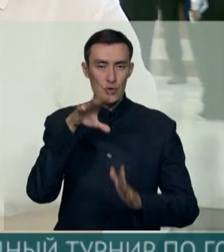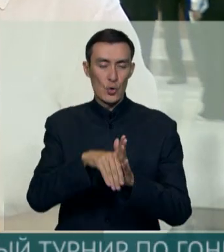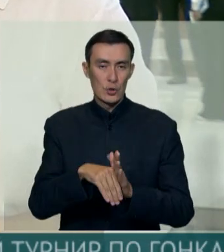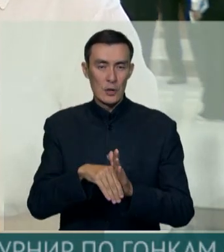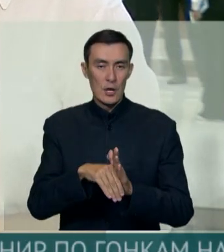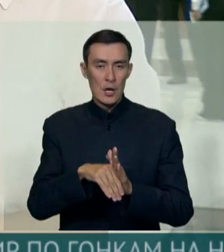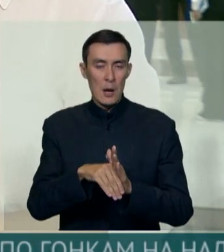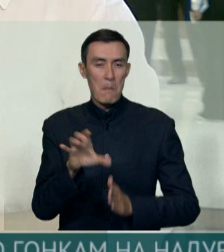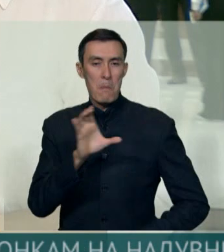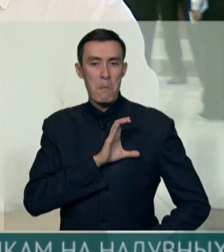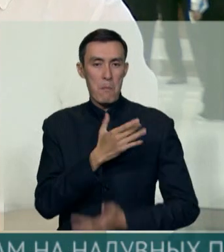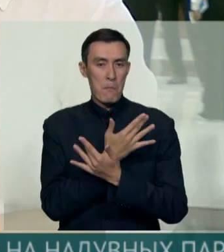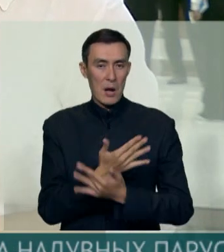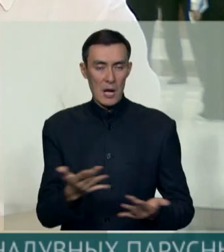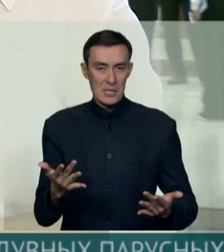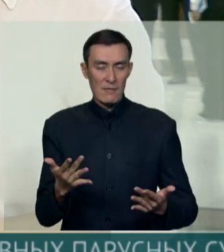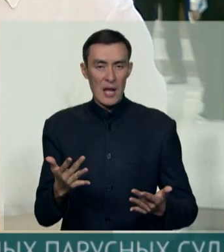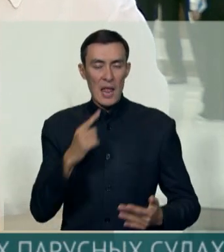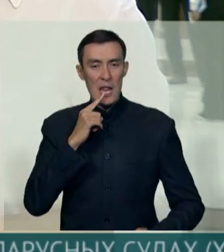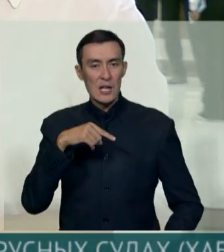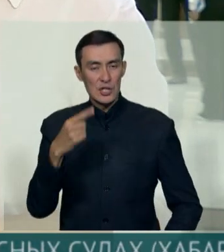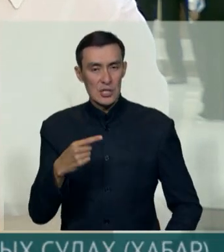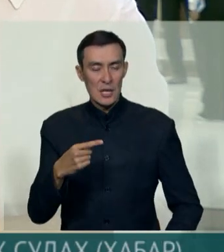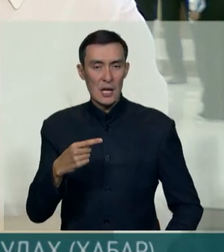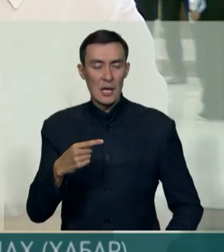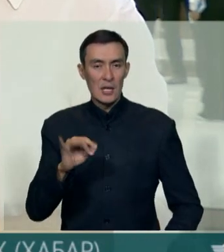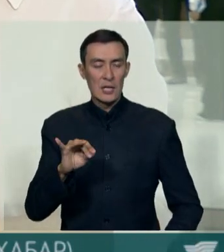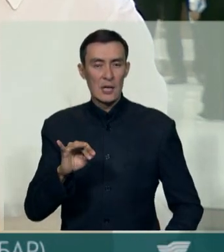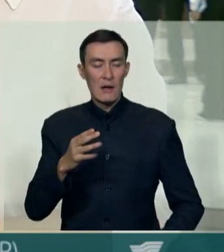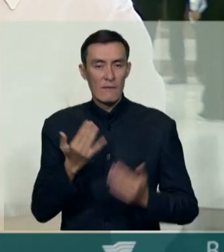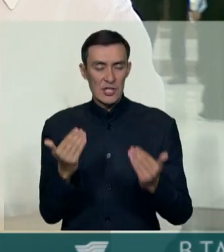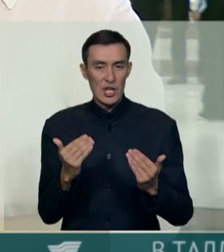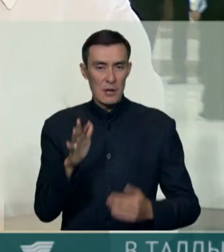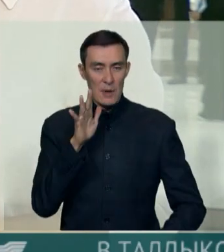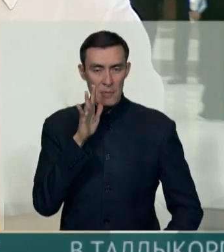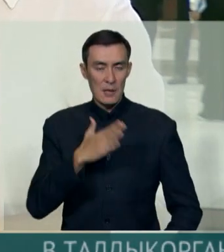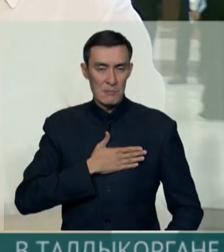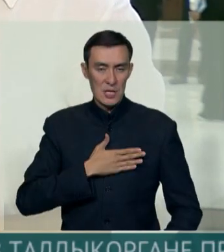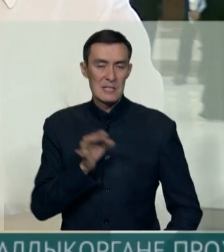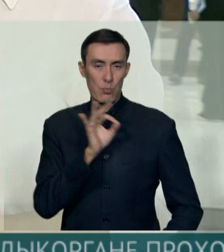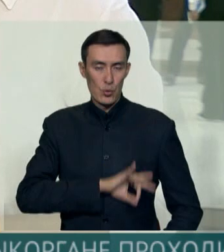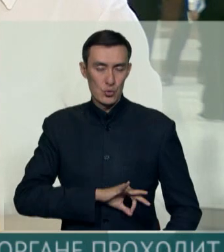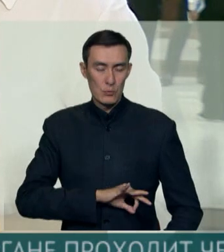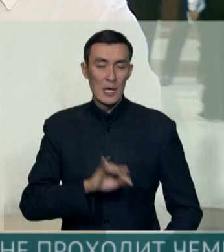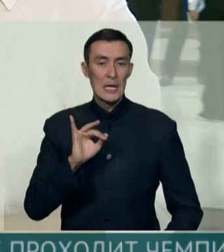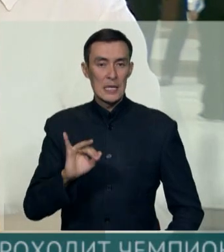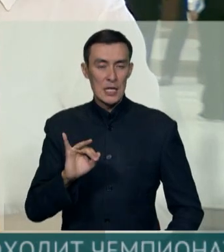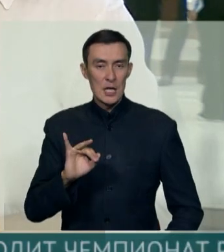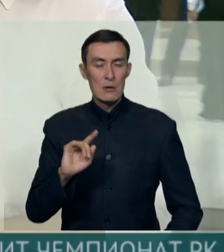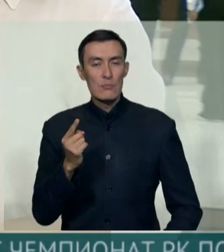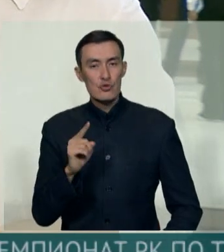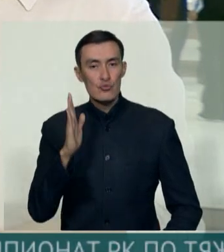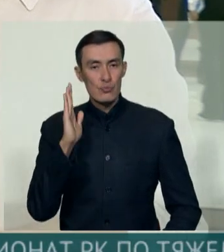включает все богатство лексическое, терминологическое, которое в настоящий момент мы используем. И почему